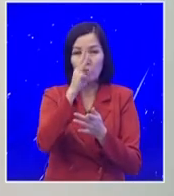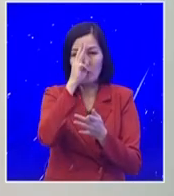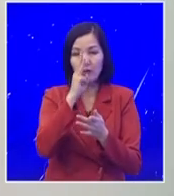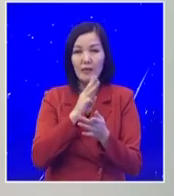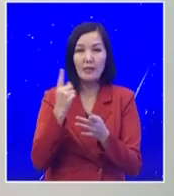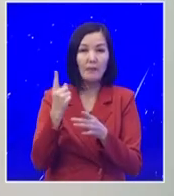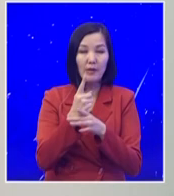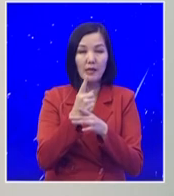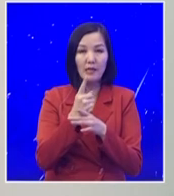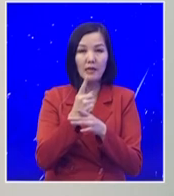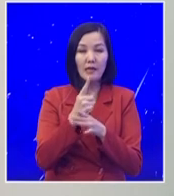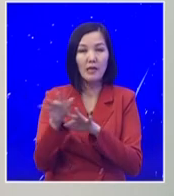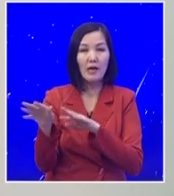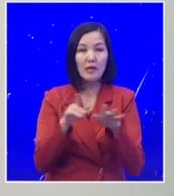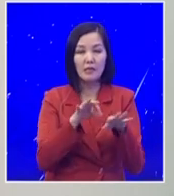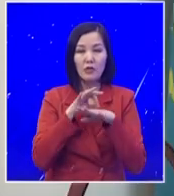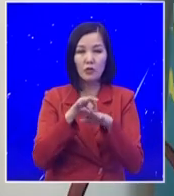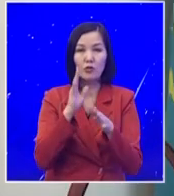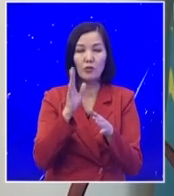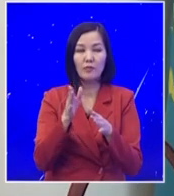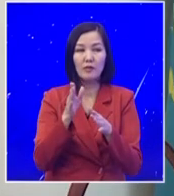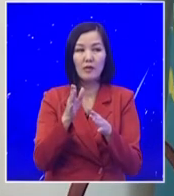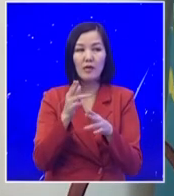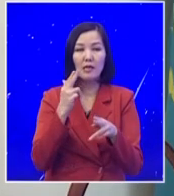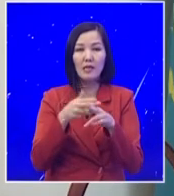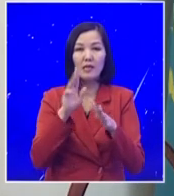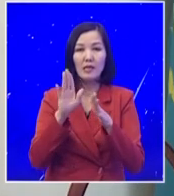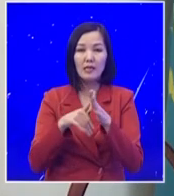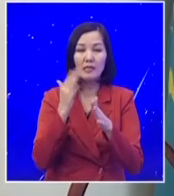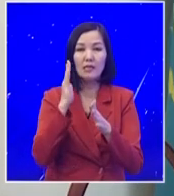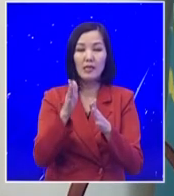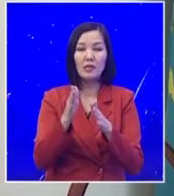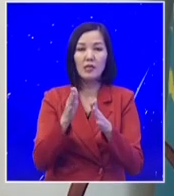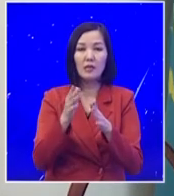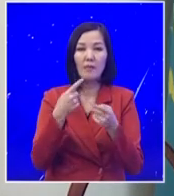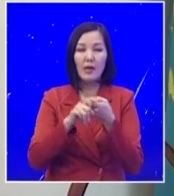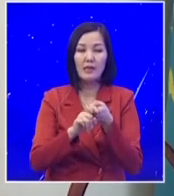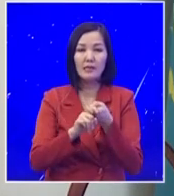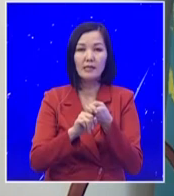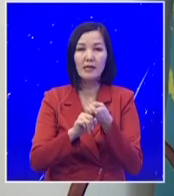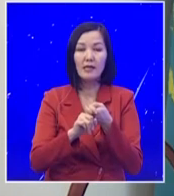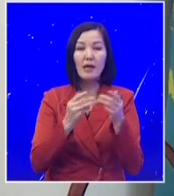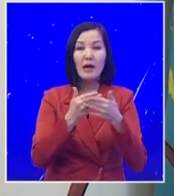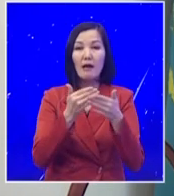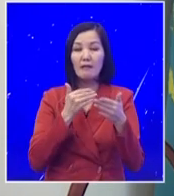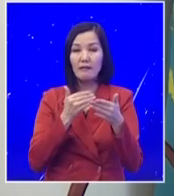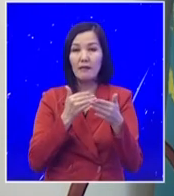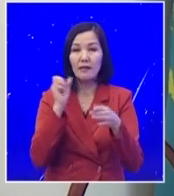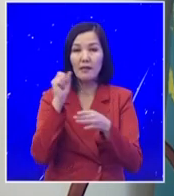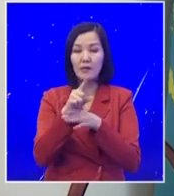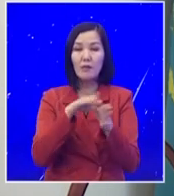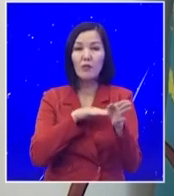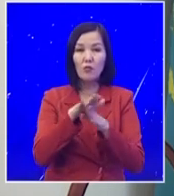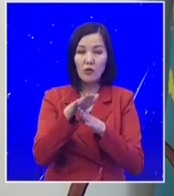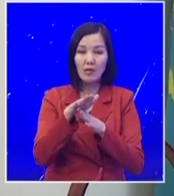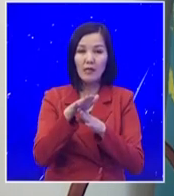осындай акция жүріп отады. Осы кедергісіз келешекке байланысты осы акцияның аясында біз алдыңғы берілген тапсырмалар